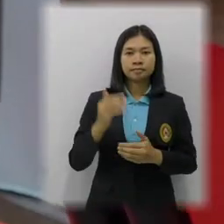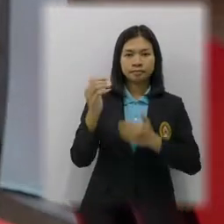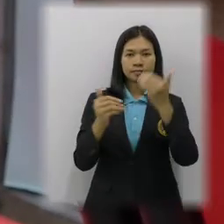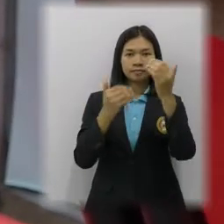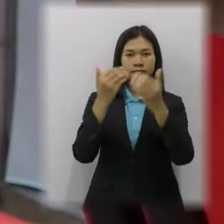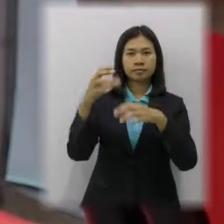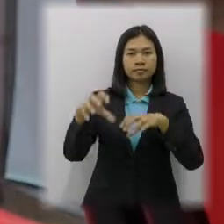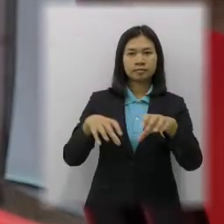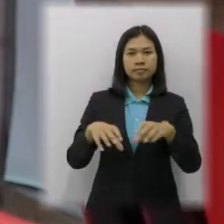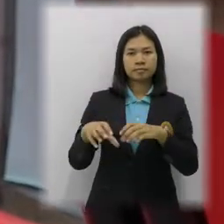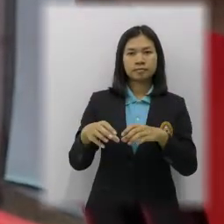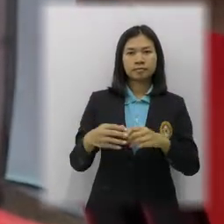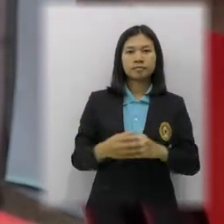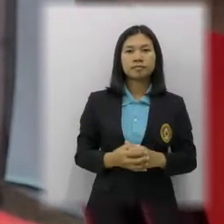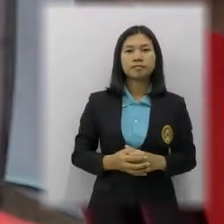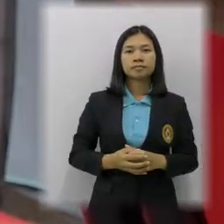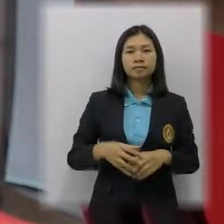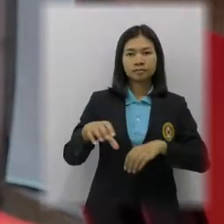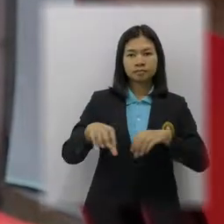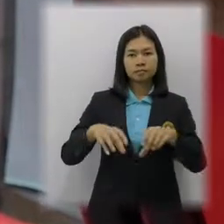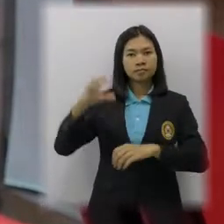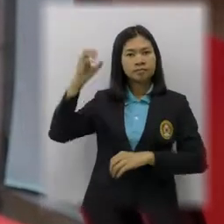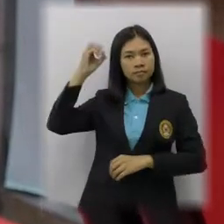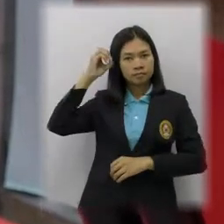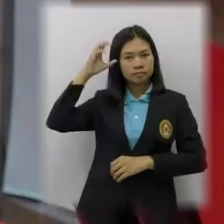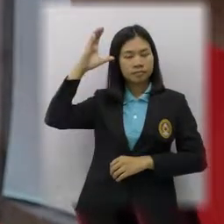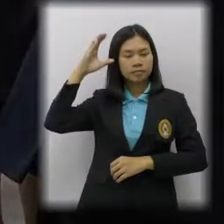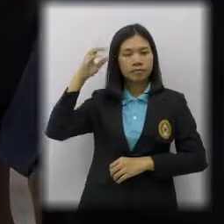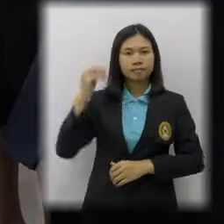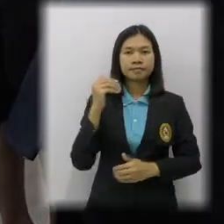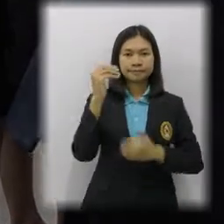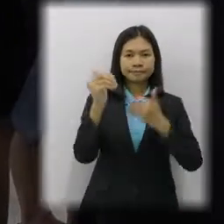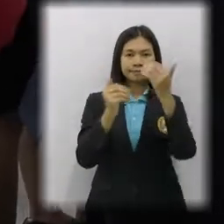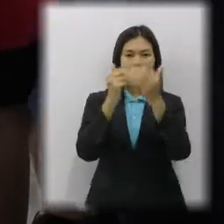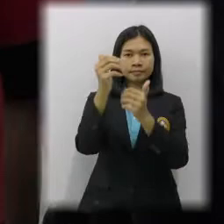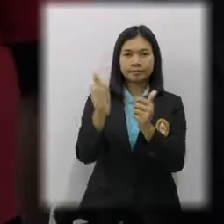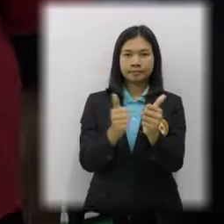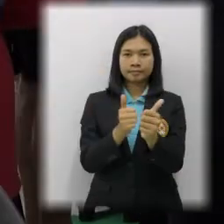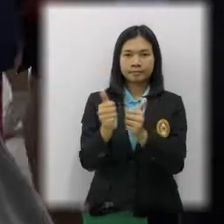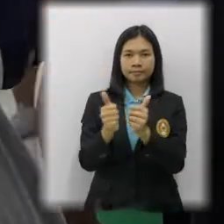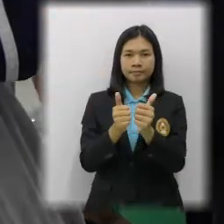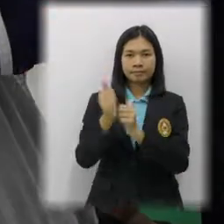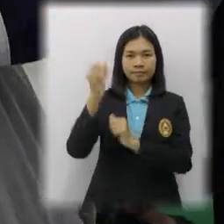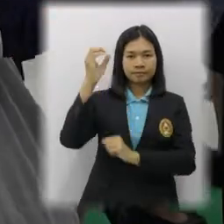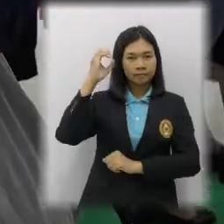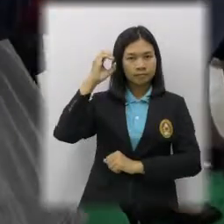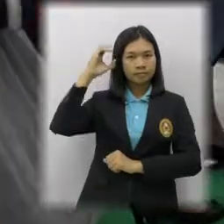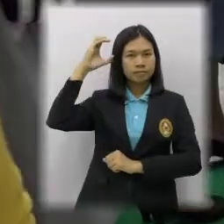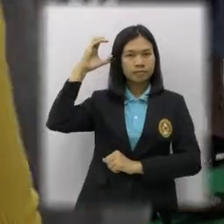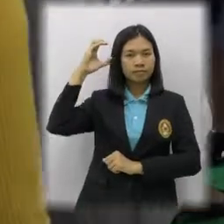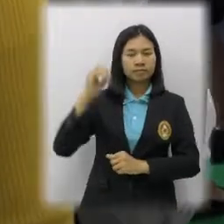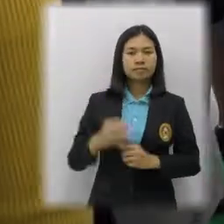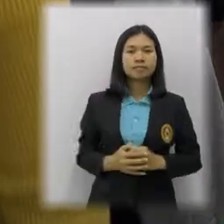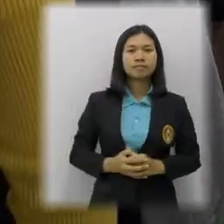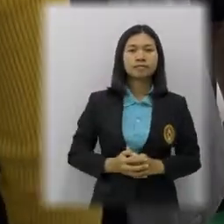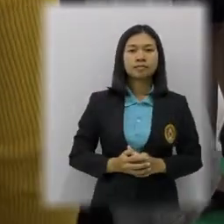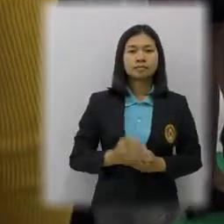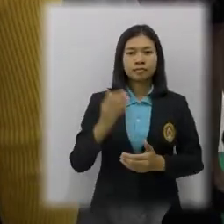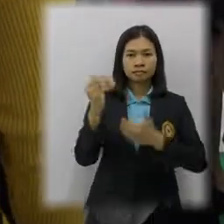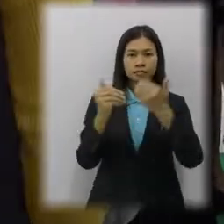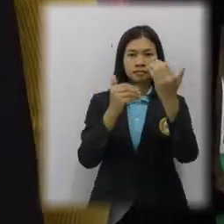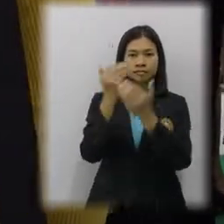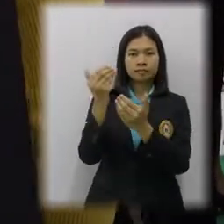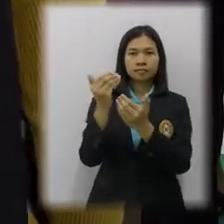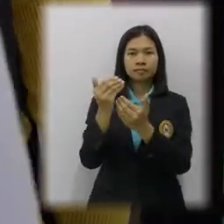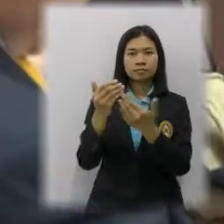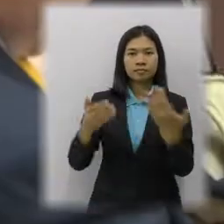กิจกรรมการจัดนิทรรศการแสดงผลงานการจัดการความรู้กิจกรรมการประกวดผลงานการจัดการความรู้กิจกรร